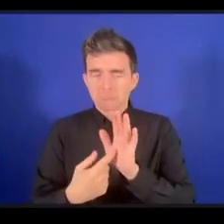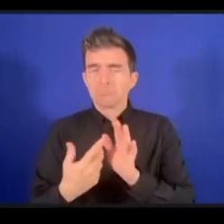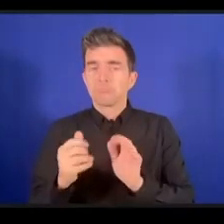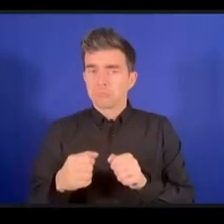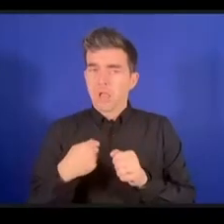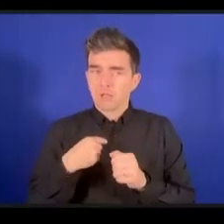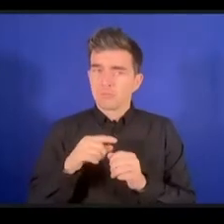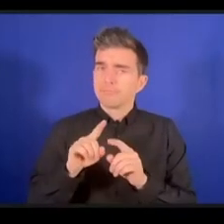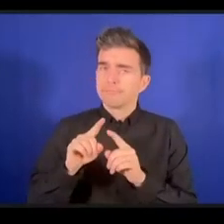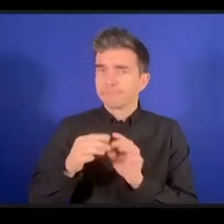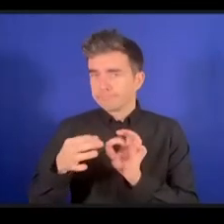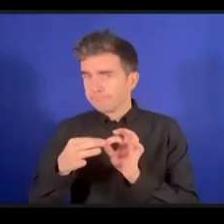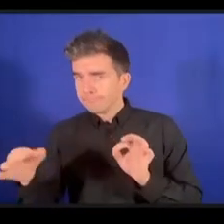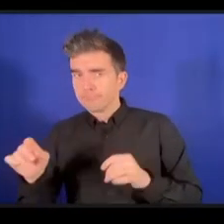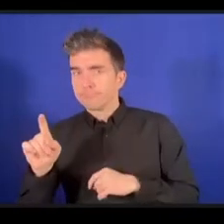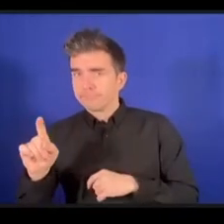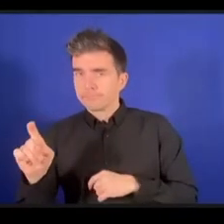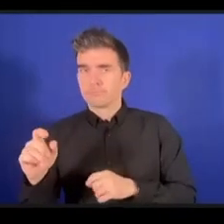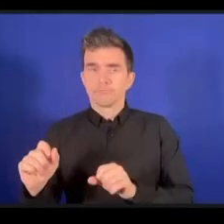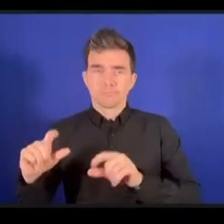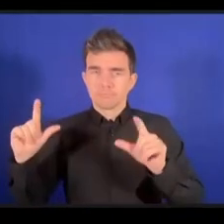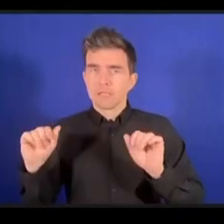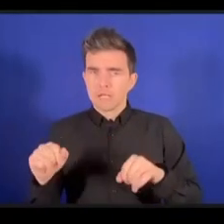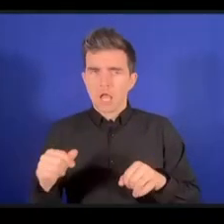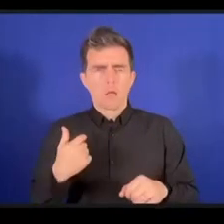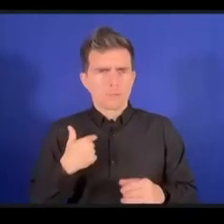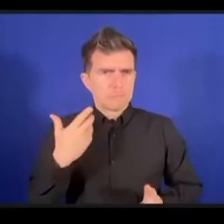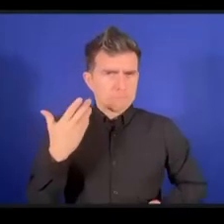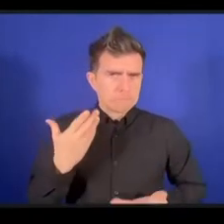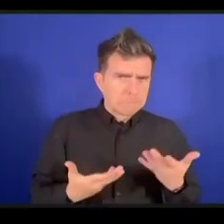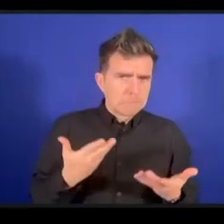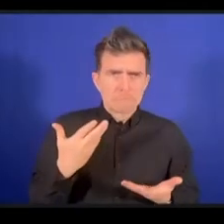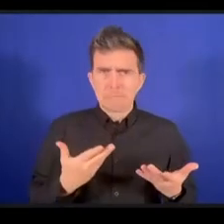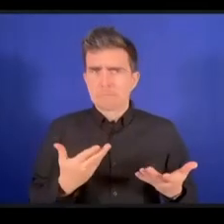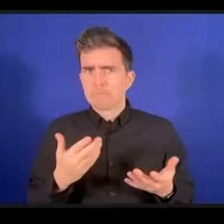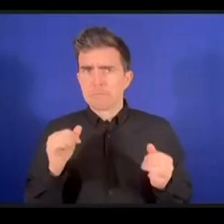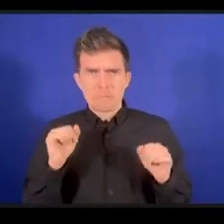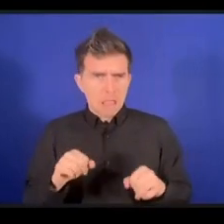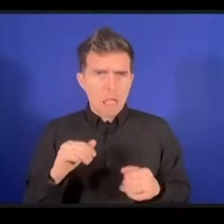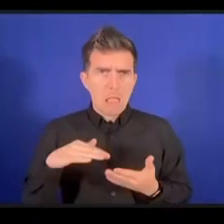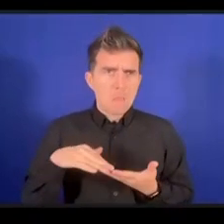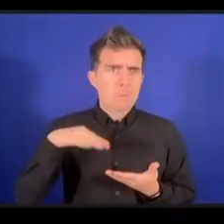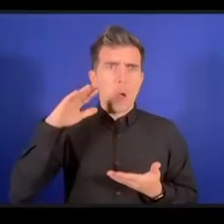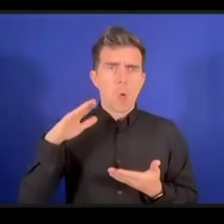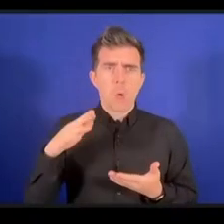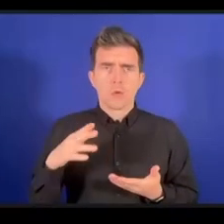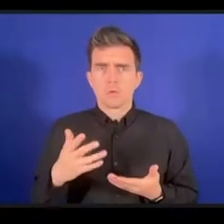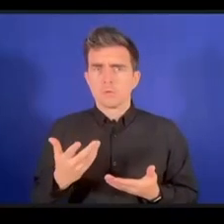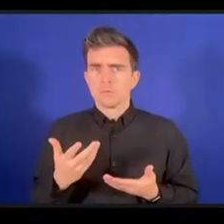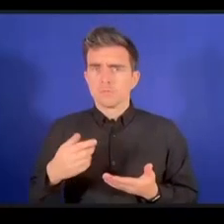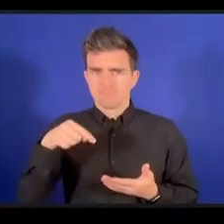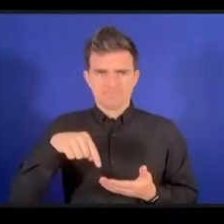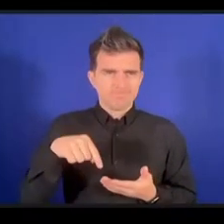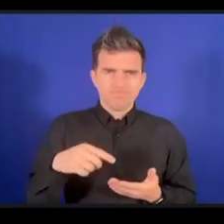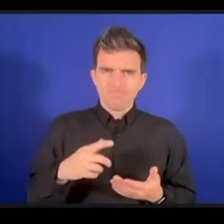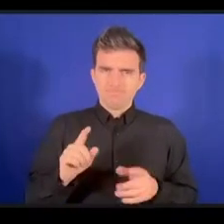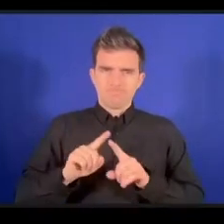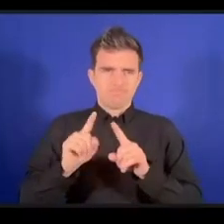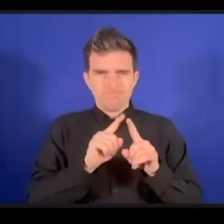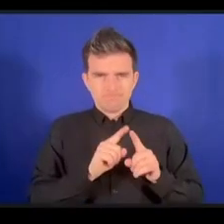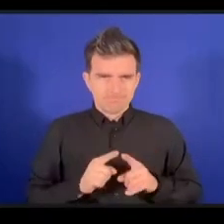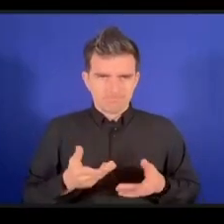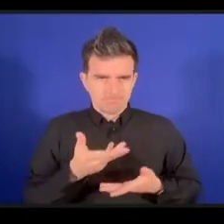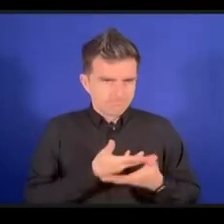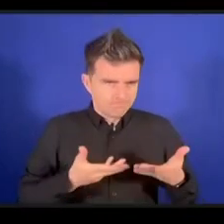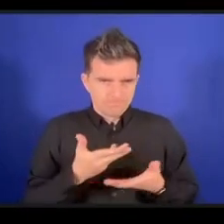链接。好，我们还有没有发言的 DC 了啊？就这个动态联盟是都讲过了吧？